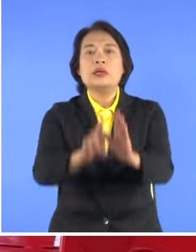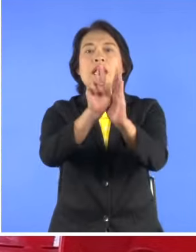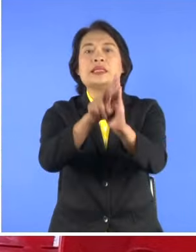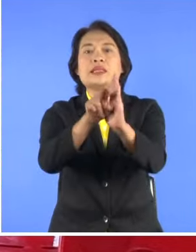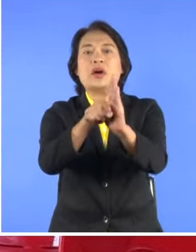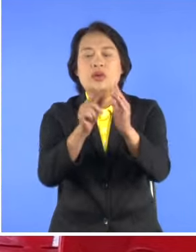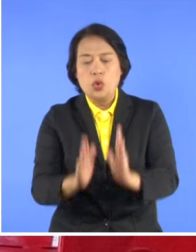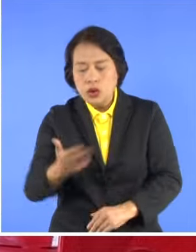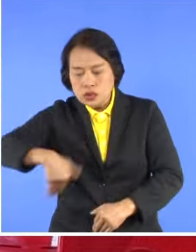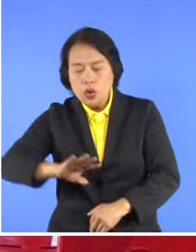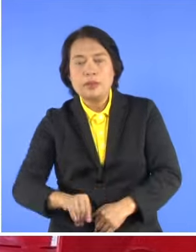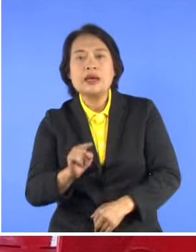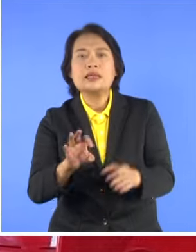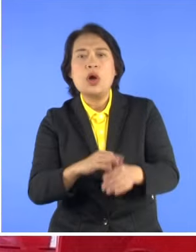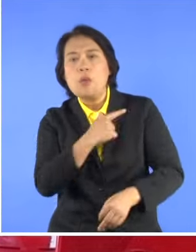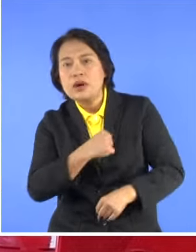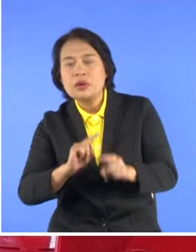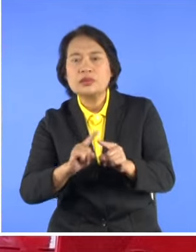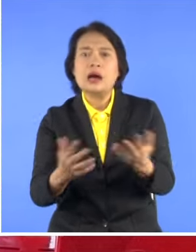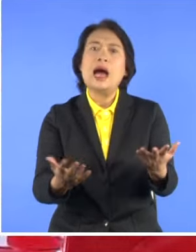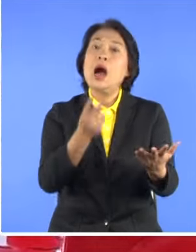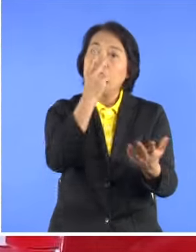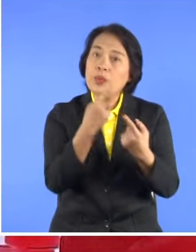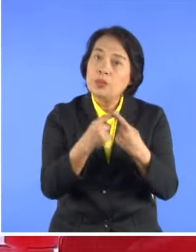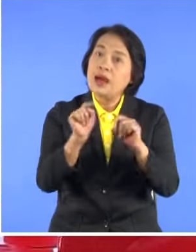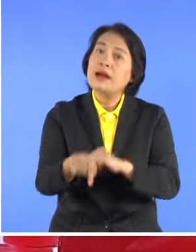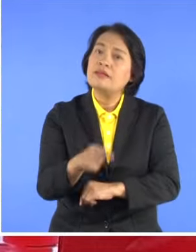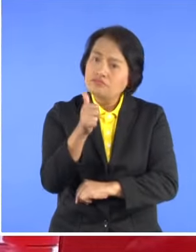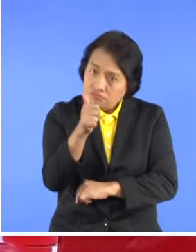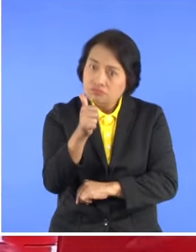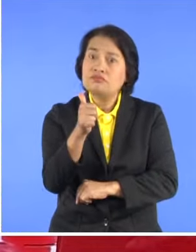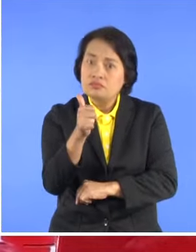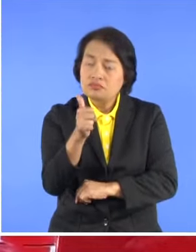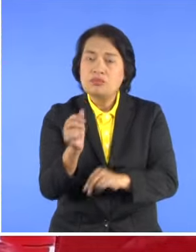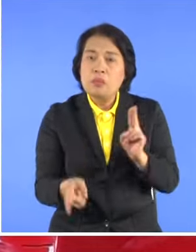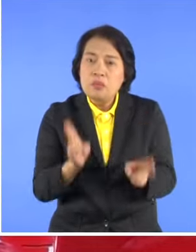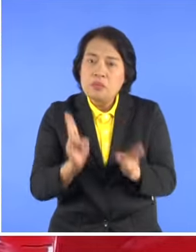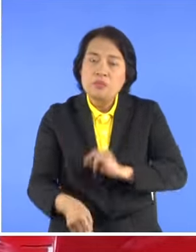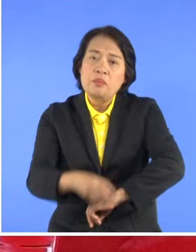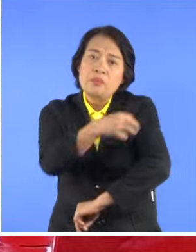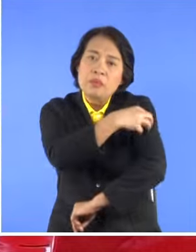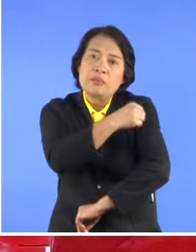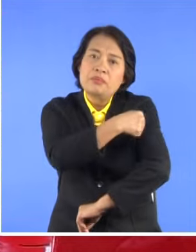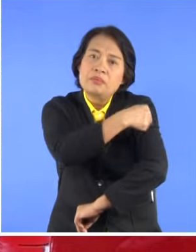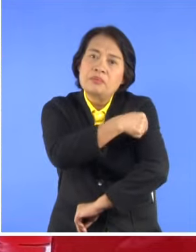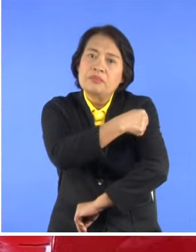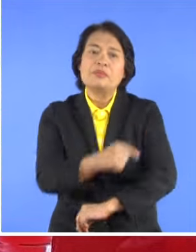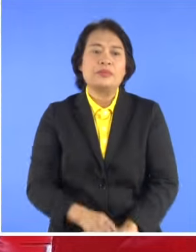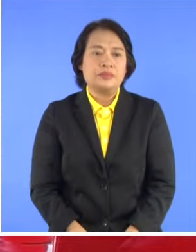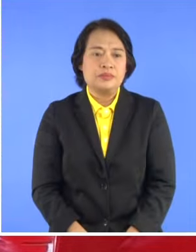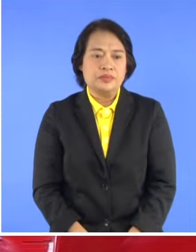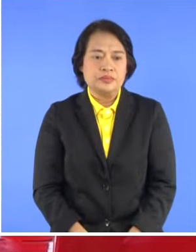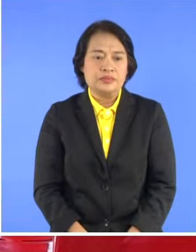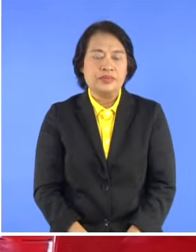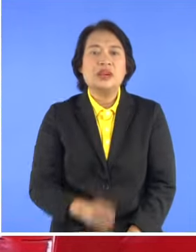เราคิดว่าเออลาบูบู้มันก็เป็นเสน่ห์นะเออเนี่ยแหมจริงๆนะน่าจะให้อาจารย์อาจารย์สีหราชถอดเสื้อ